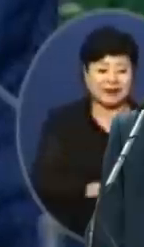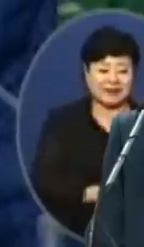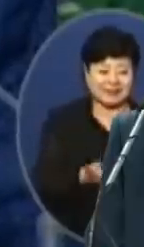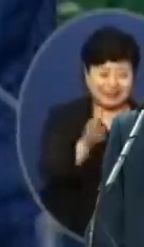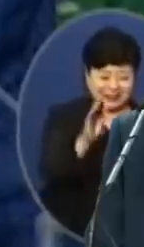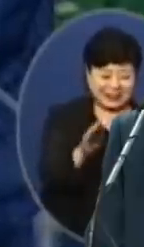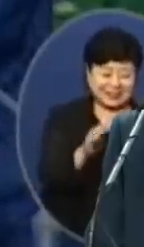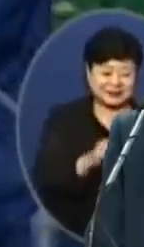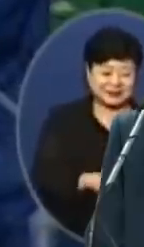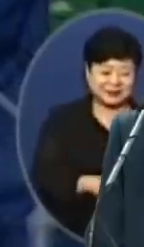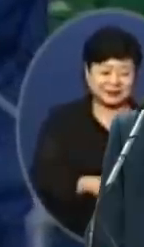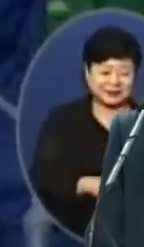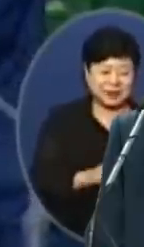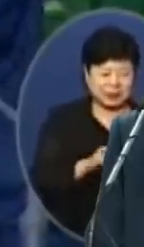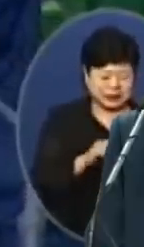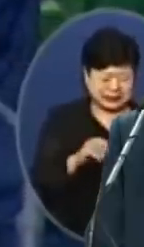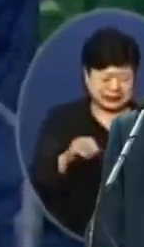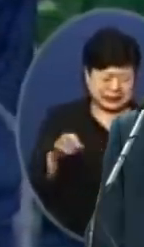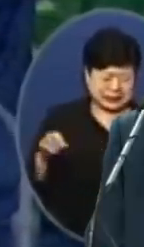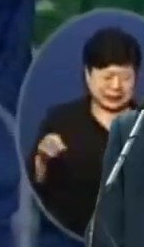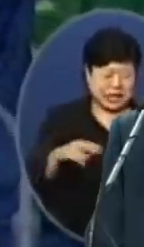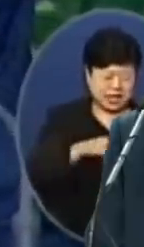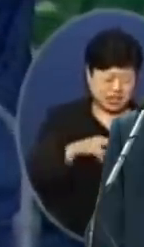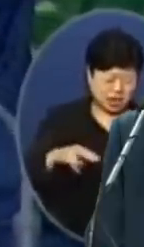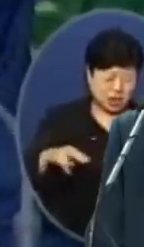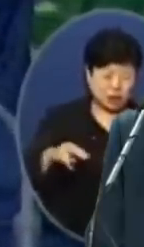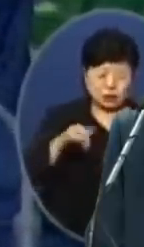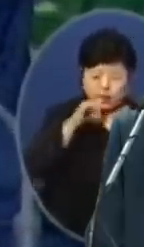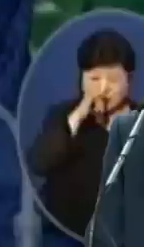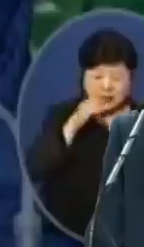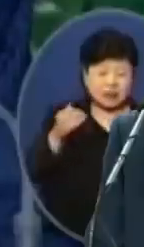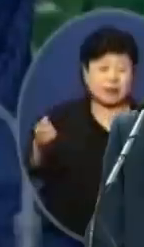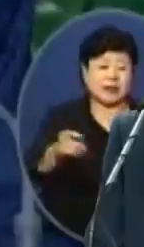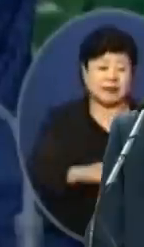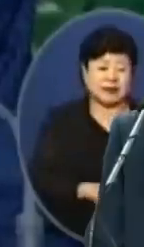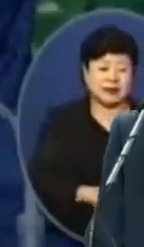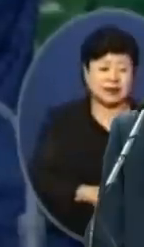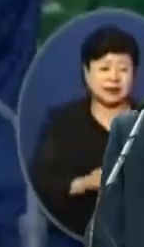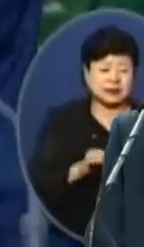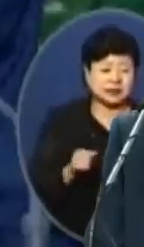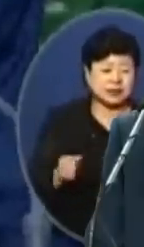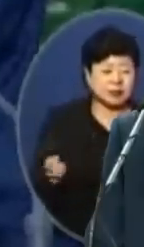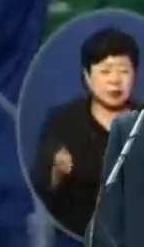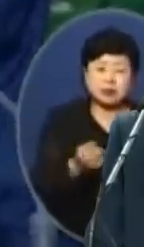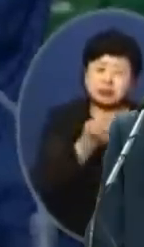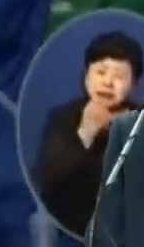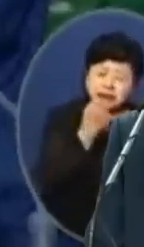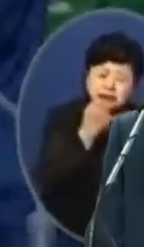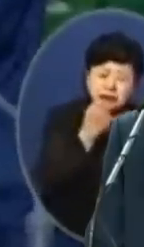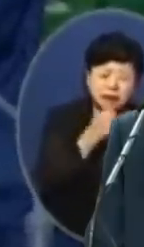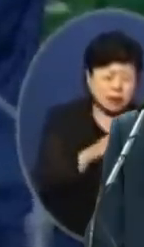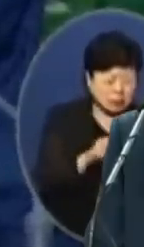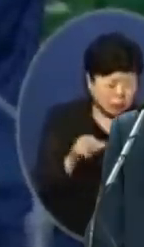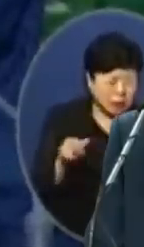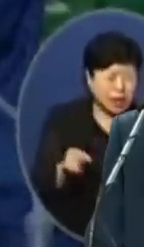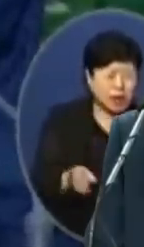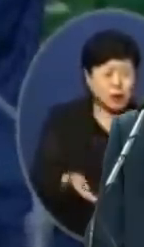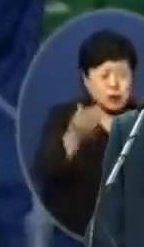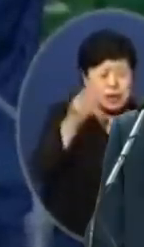그런데 마침 이 모래사장인 여의도를 서울시에서 개관한다고 하는데 사람들 다 비웃었습니다. 그